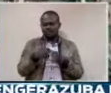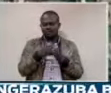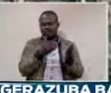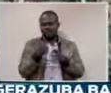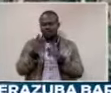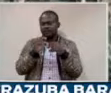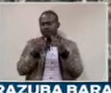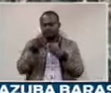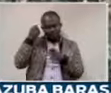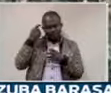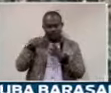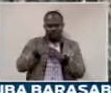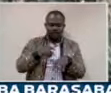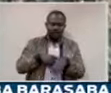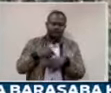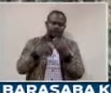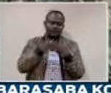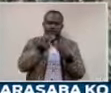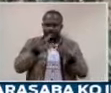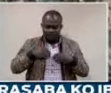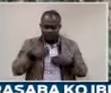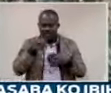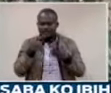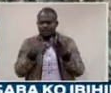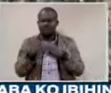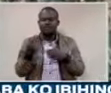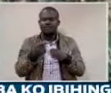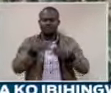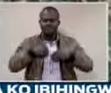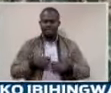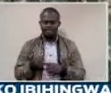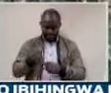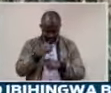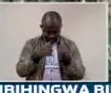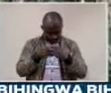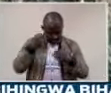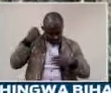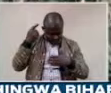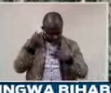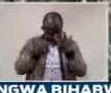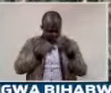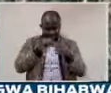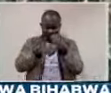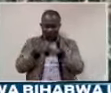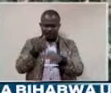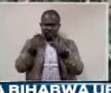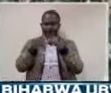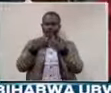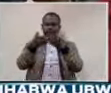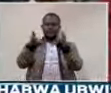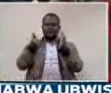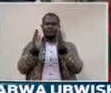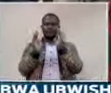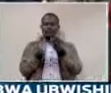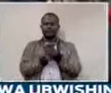kwakira abantu. Urumva muri iyi minsi kwakira abantu ntibyemewe, nta kintu na kimwe cyemewe cyo kwidagadura. So urumva nta mirimo ihari y'abantu